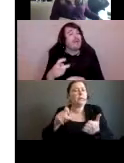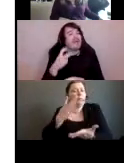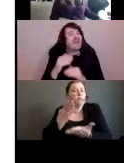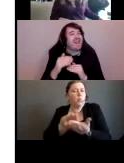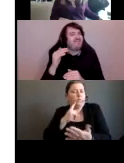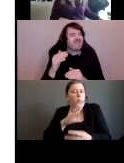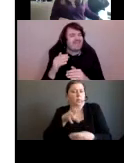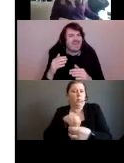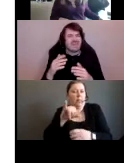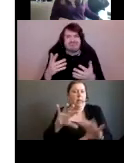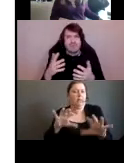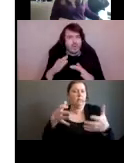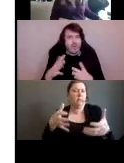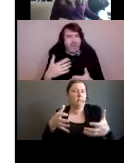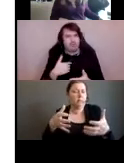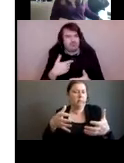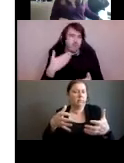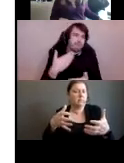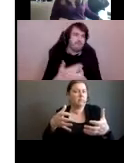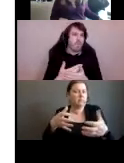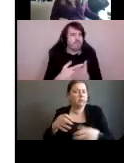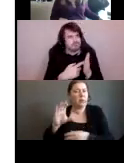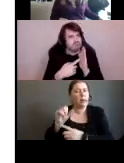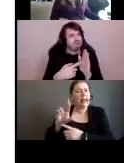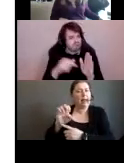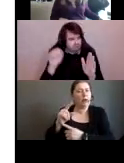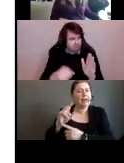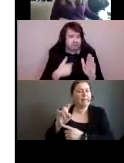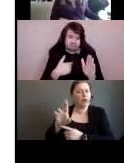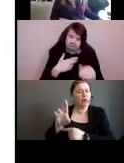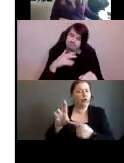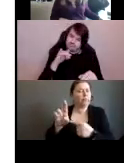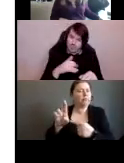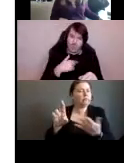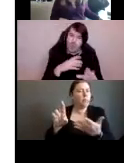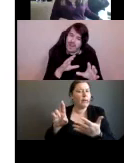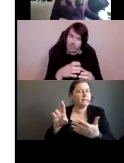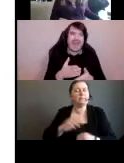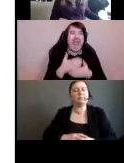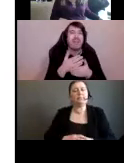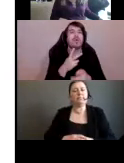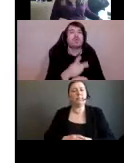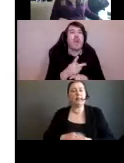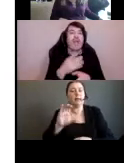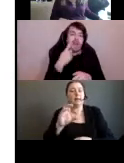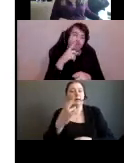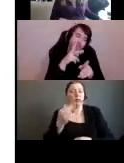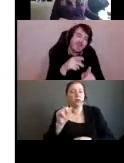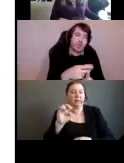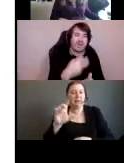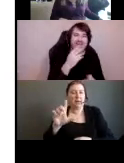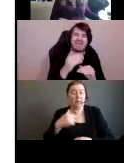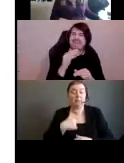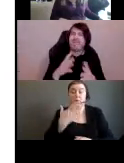pouvons-nous le prouver que nous sommes admissibles et que nous appartenons à cette catégorie d'aide soignant pour personnes à risque élevé?